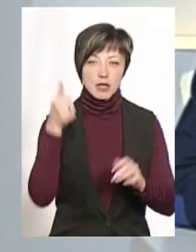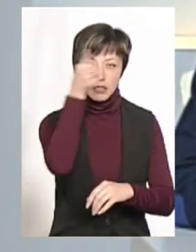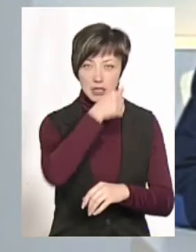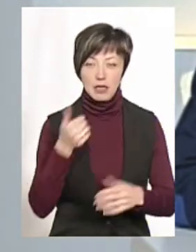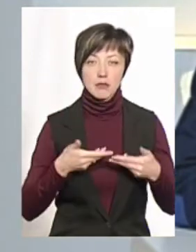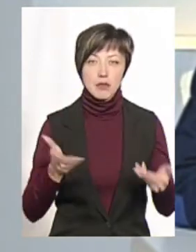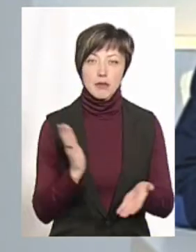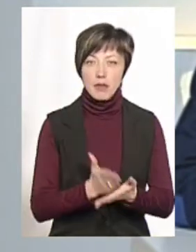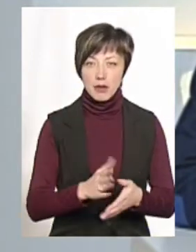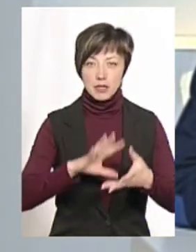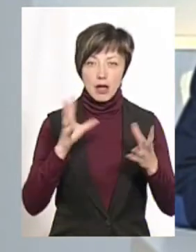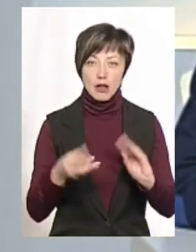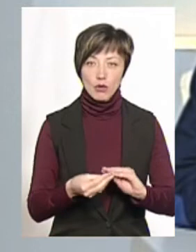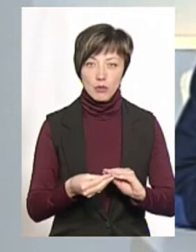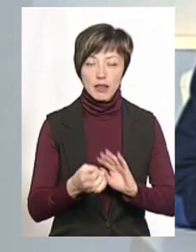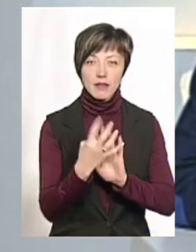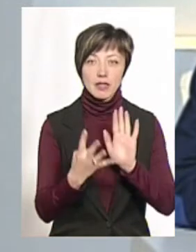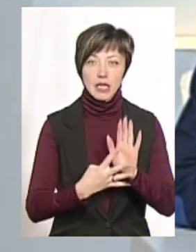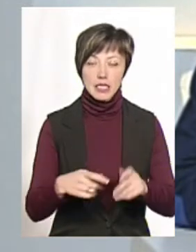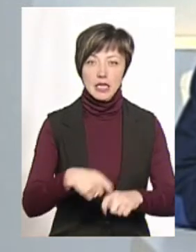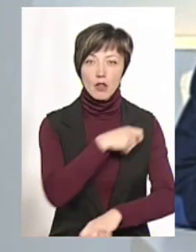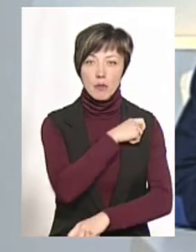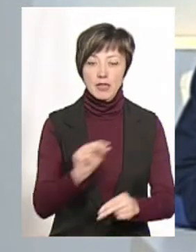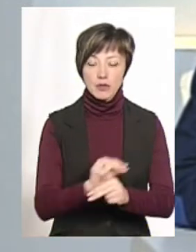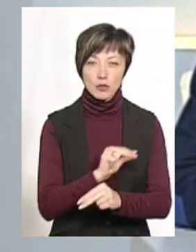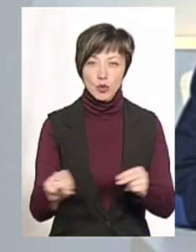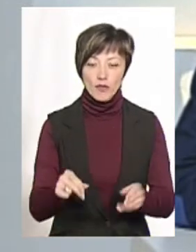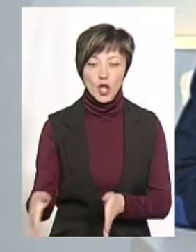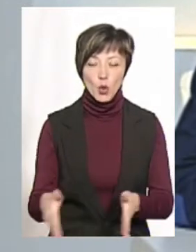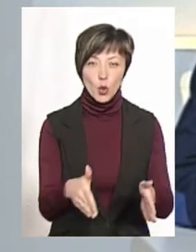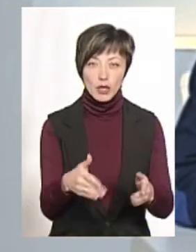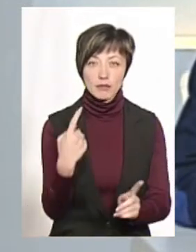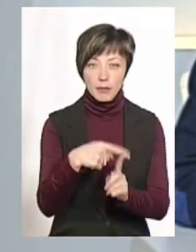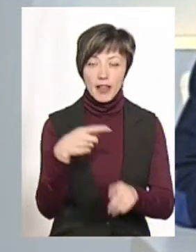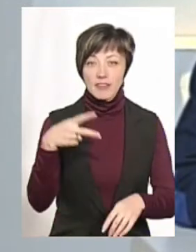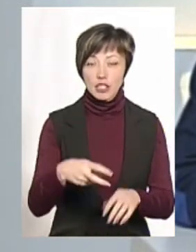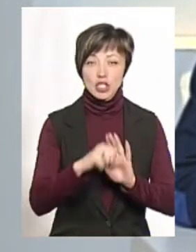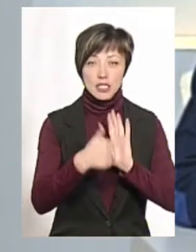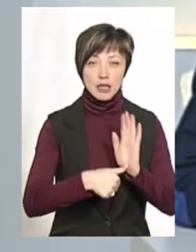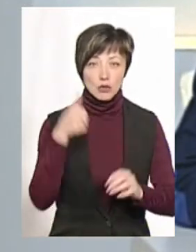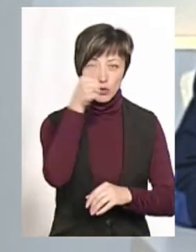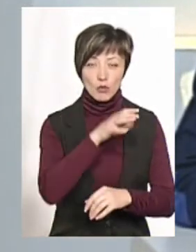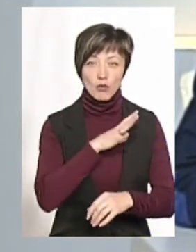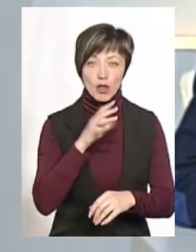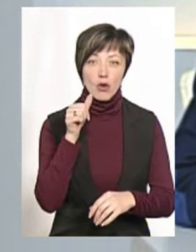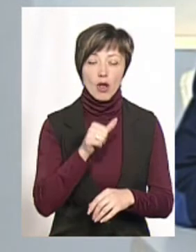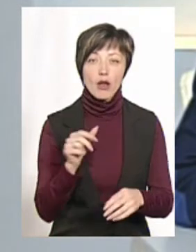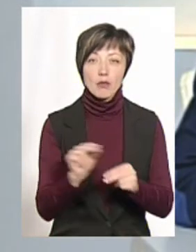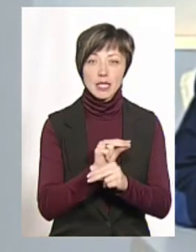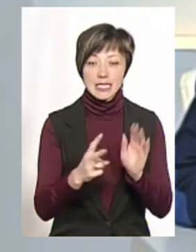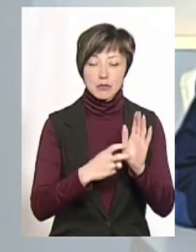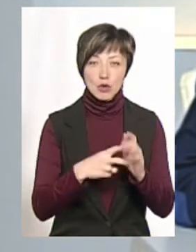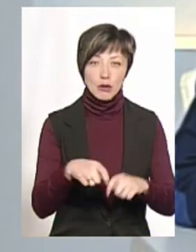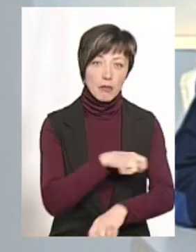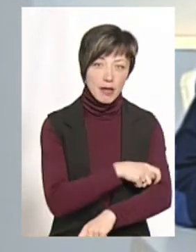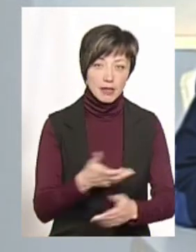рік, ми маємо загалом майже 19 кілометрів відремонтованих доріг, при тому, що до 2016 року були роки, коли ремонтували